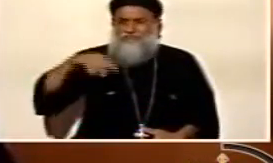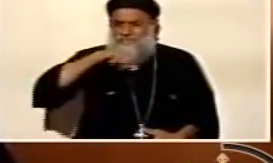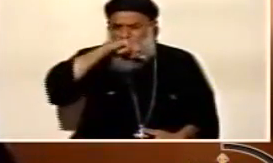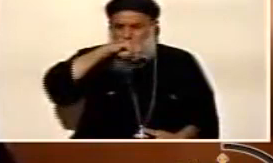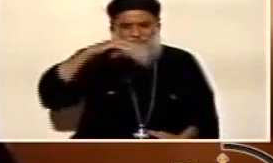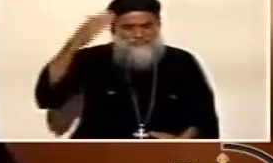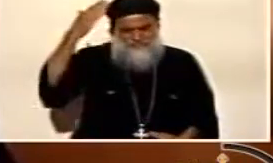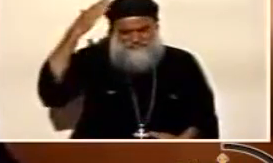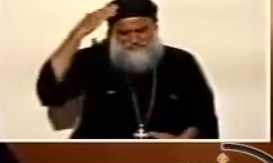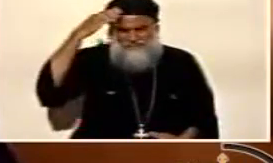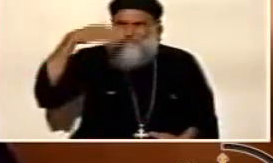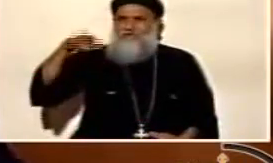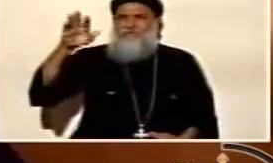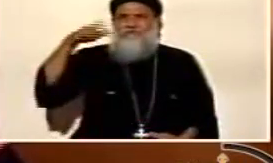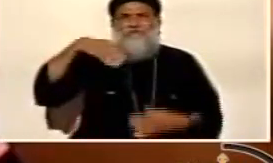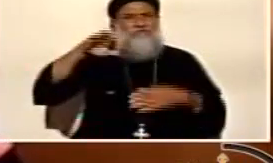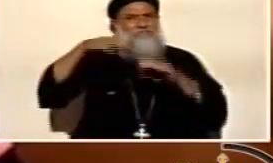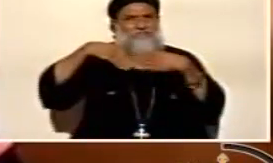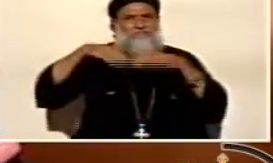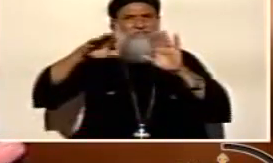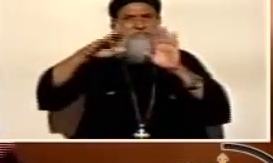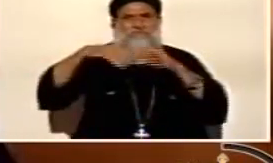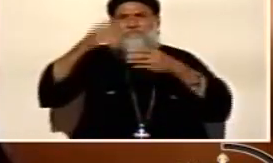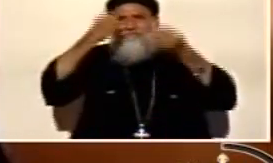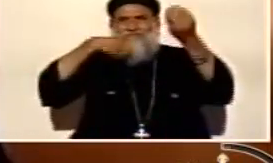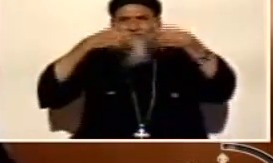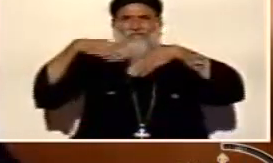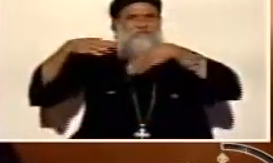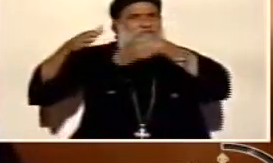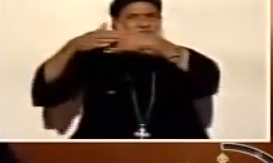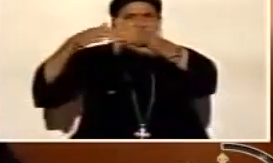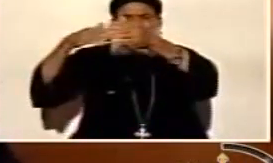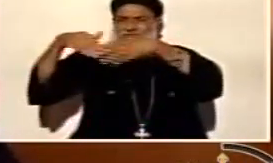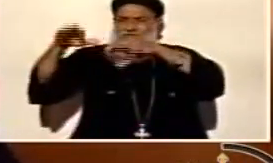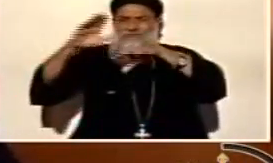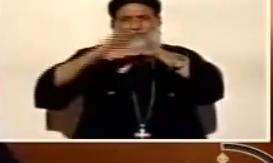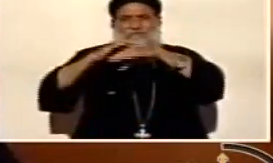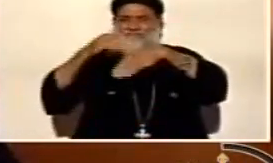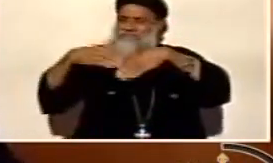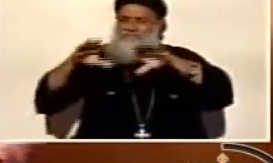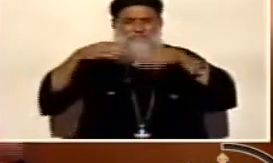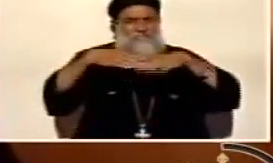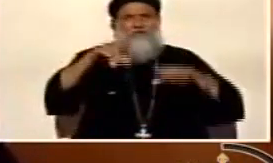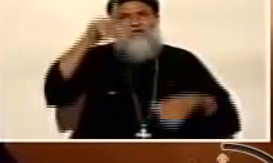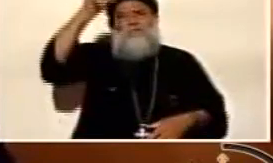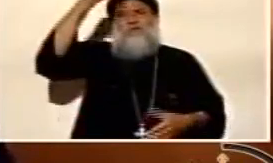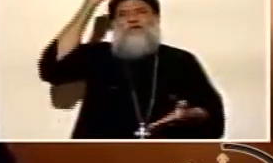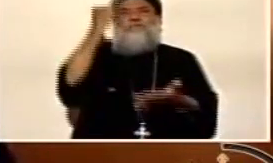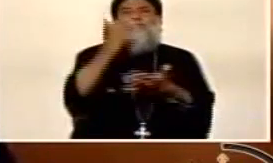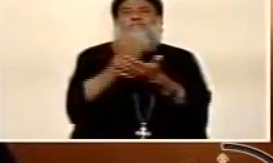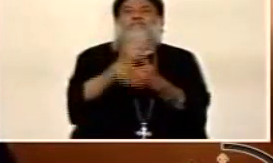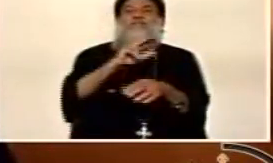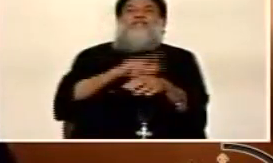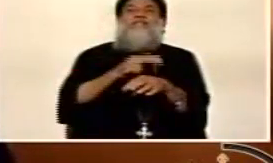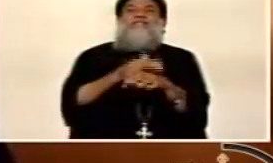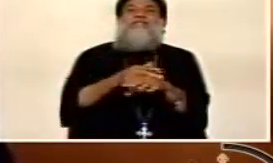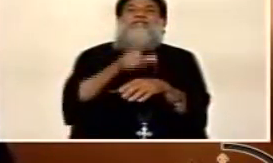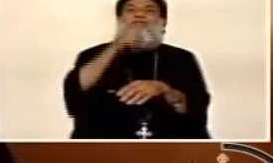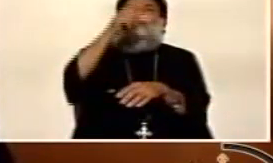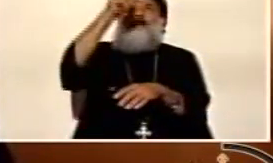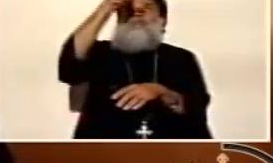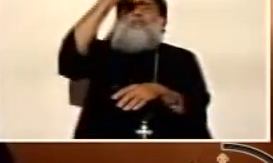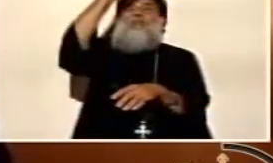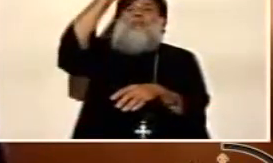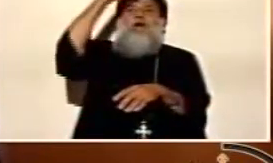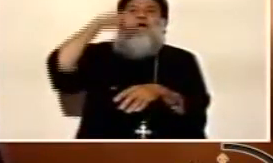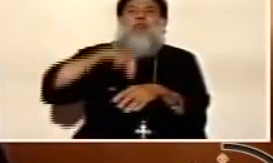تقدير ولا حتى عطية من العطايا للكنيسة أو للخدمة، فالله هو المسؤول عنا وهو